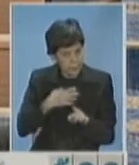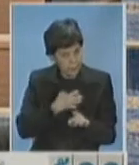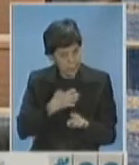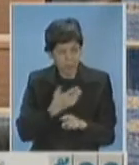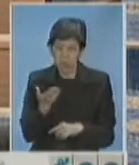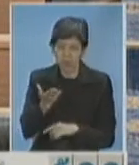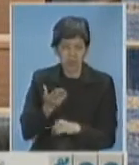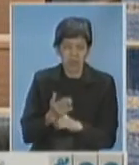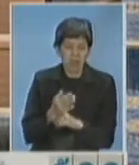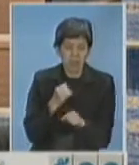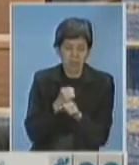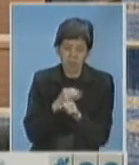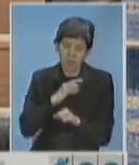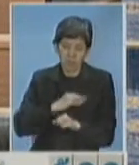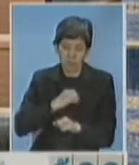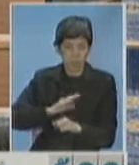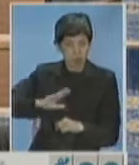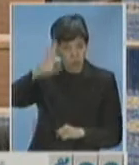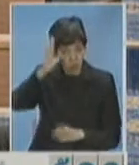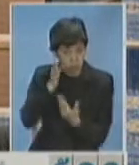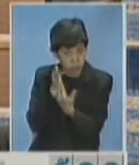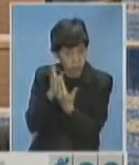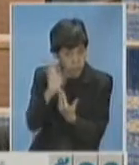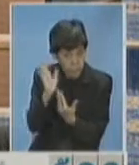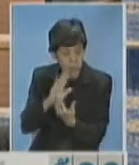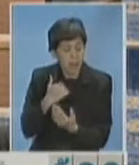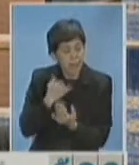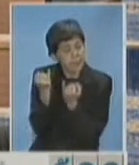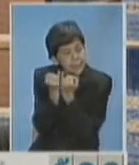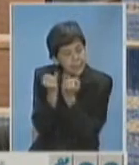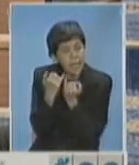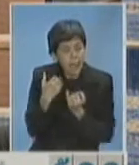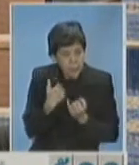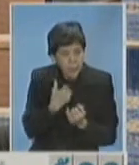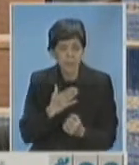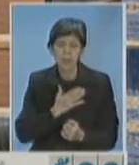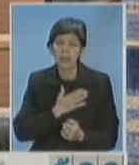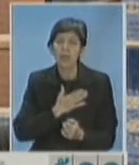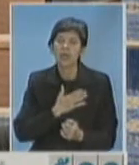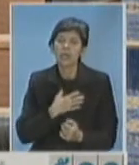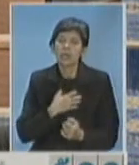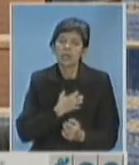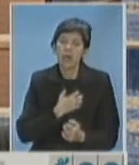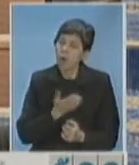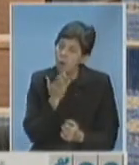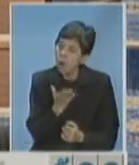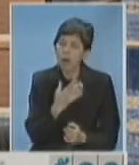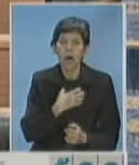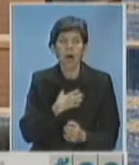ม่อยากให้น้องวัชระนี่เกิดความรู้สึกว่าผมมาประท้วงท่านโดยส่วนตัวเพราะรักกันอยู่แล้วอยากจะขอกราบเรียนท่านประธ